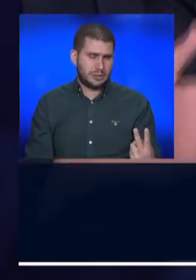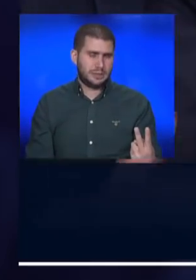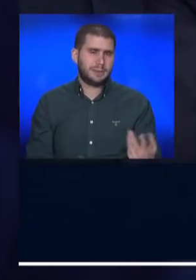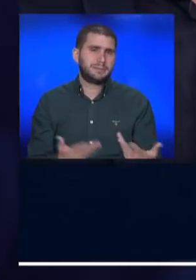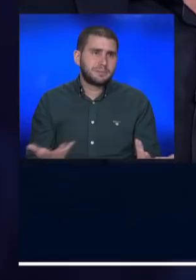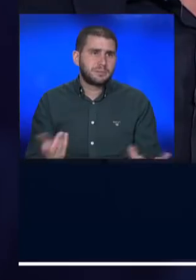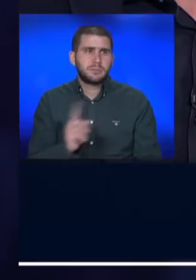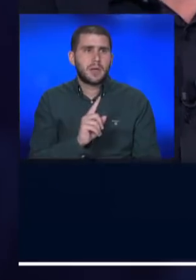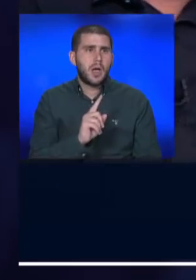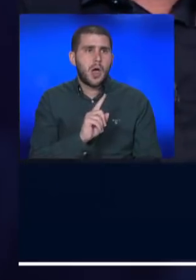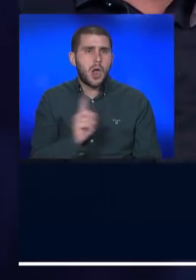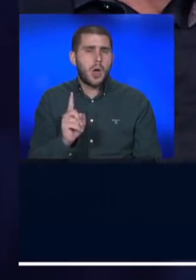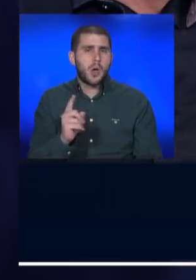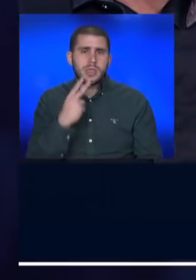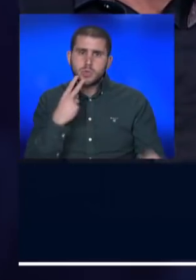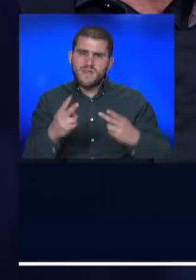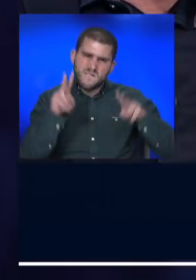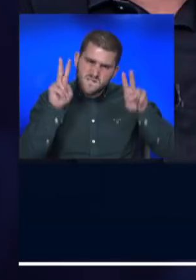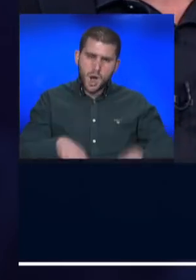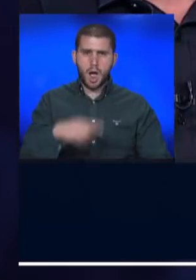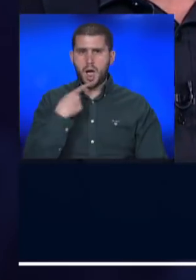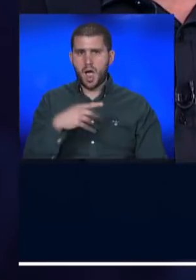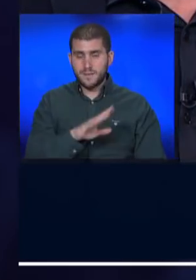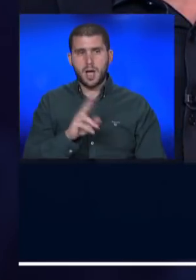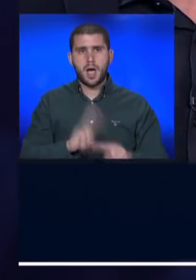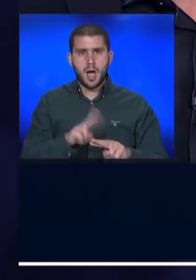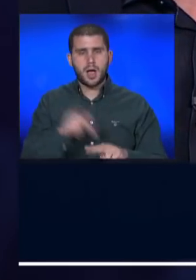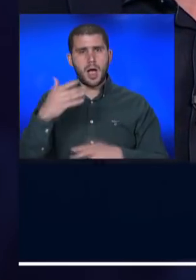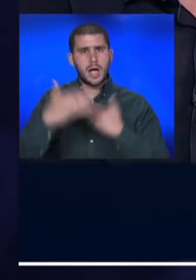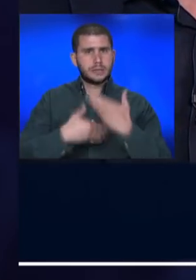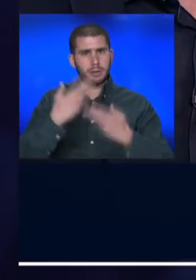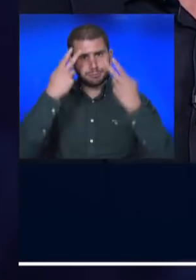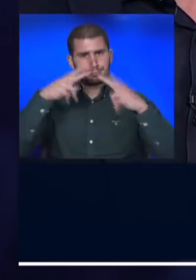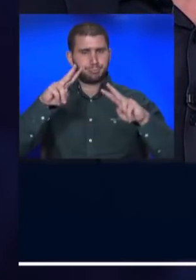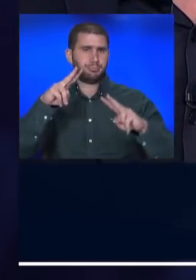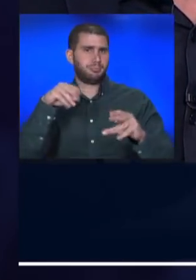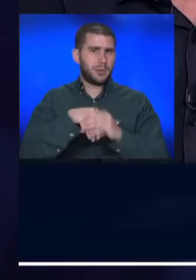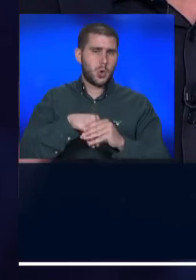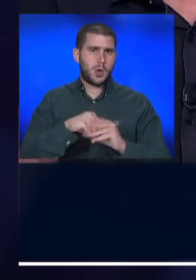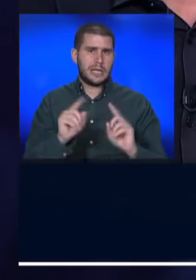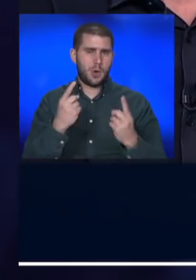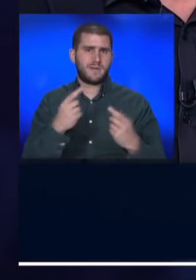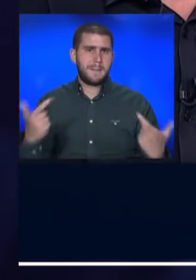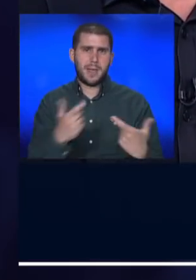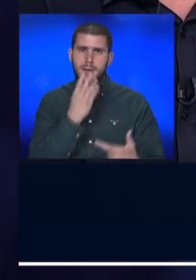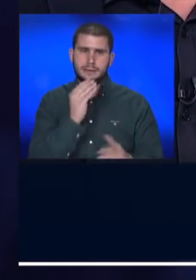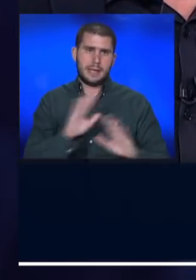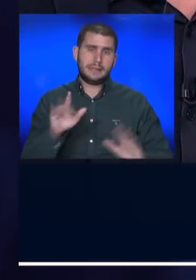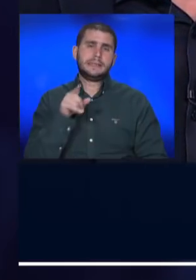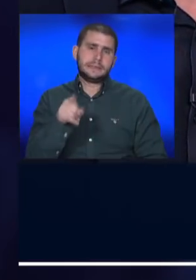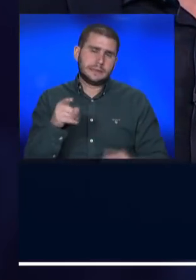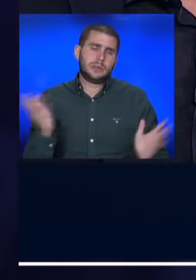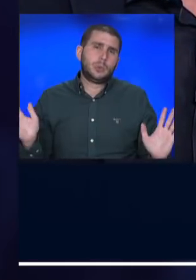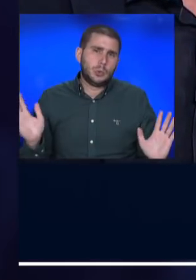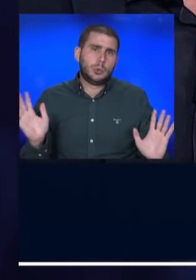לא להיכנס לתגובה מדי חריפה שתכניס את חיזבאללה לתוך האירוע הזה ולמלחמה עם ישראל, שזה בהחלט סיפור אחר